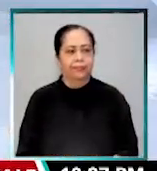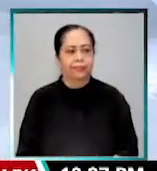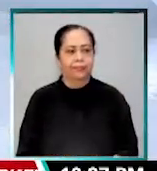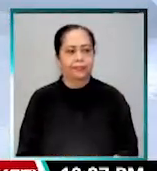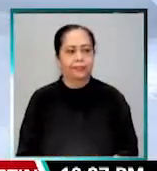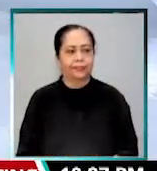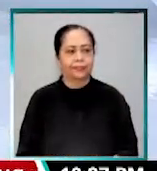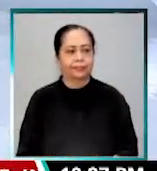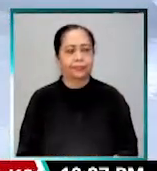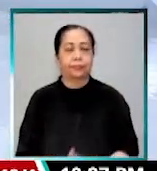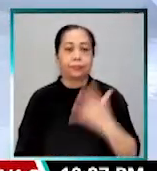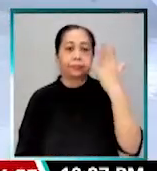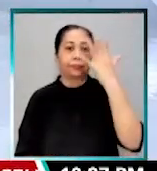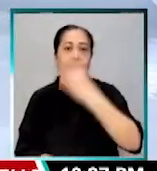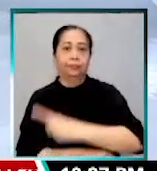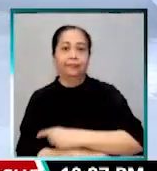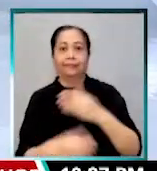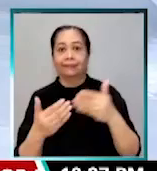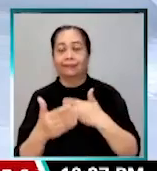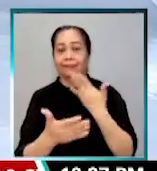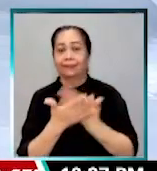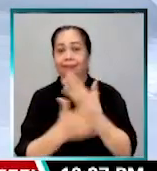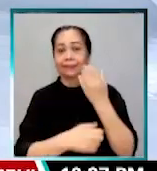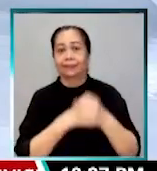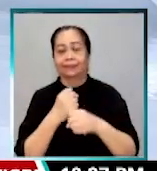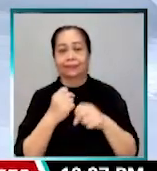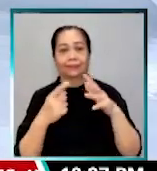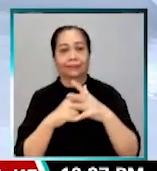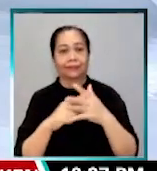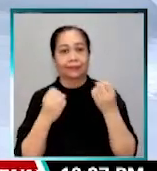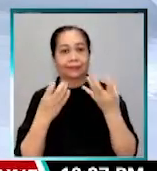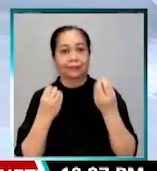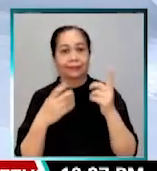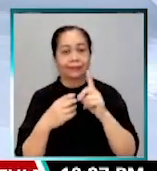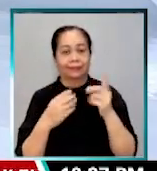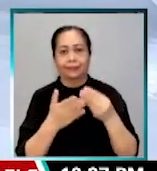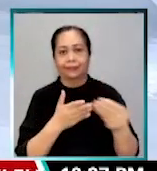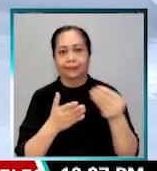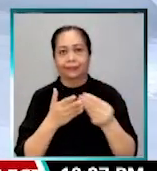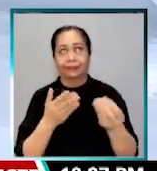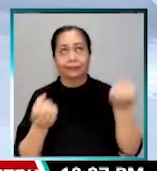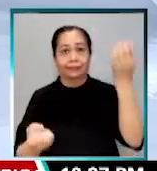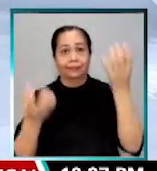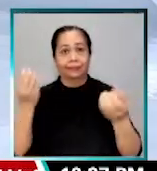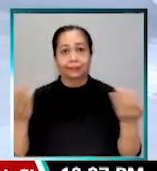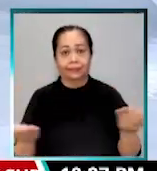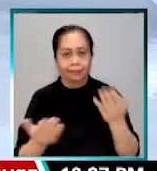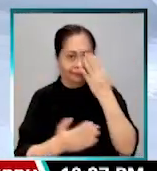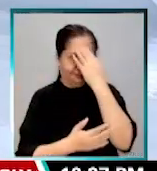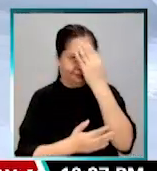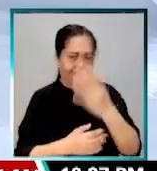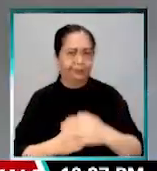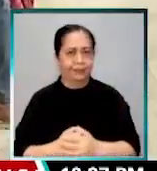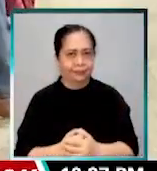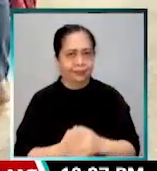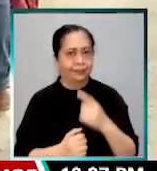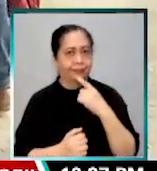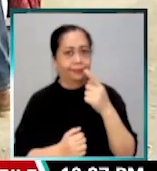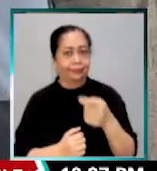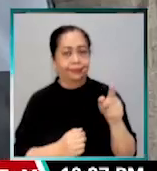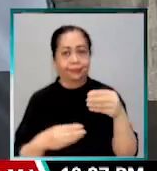Ibang araw bago ang bagong taon, nagsimula ng dumami ang mga namimili ng paputok sa Bukawi, Bulacan. Ayon sa mga